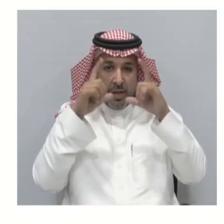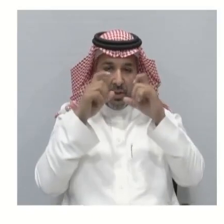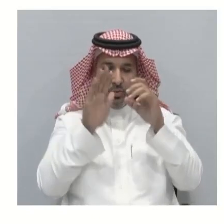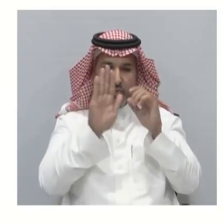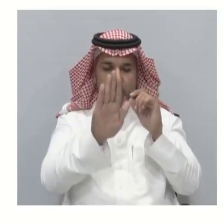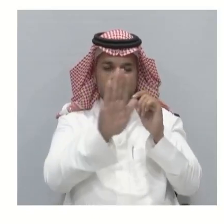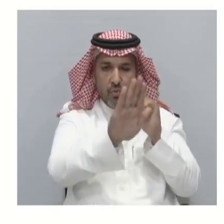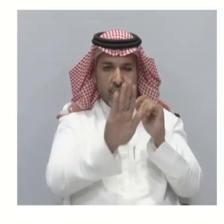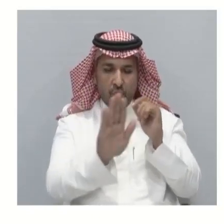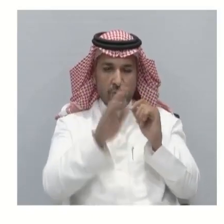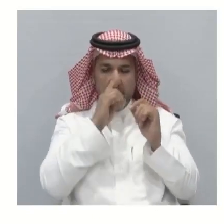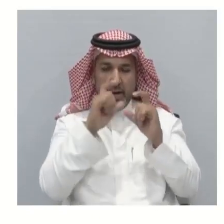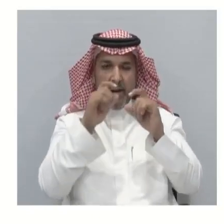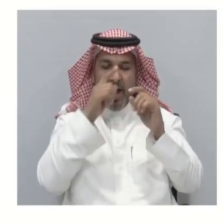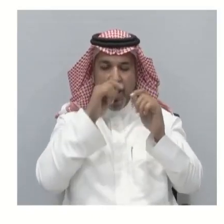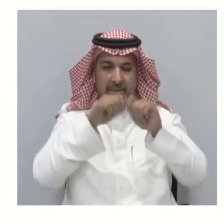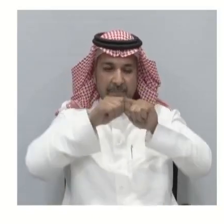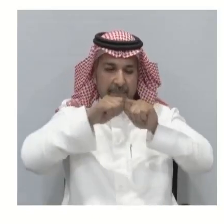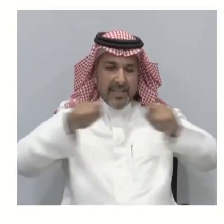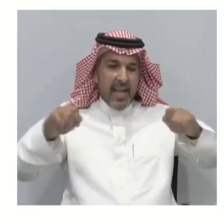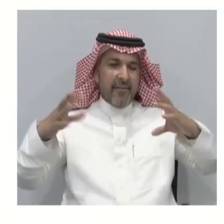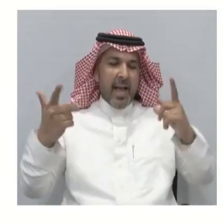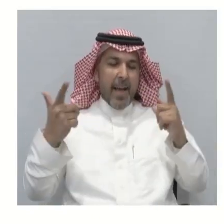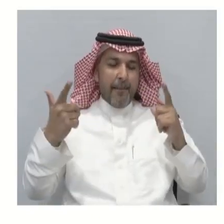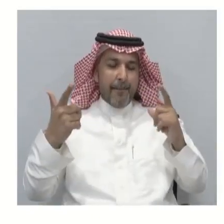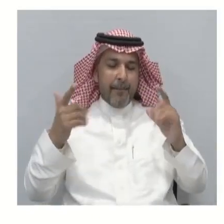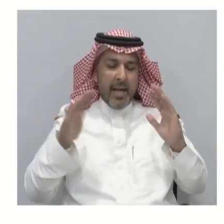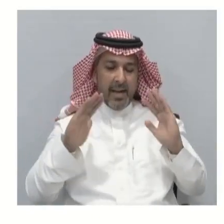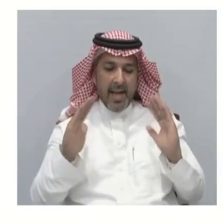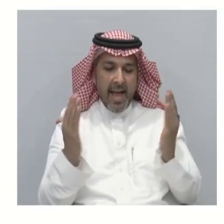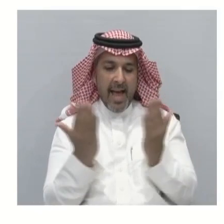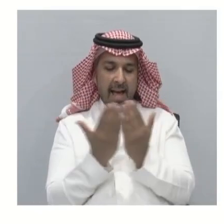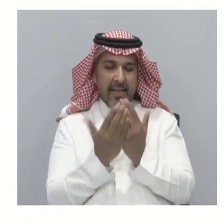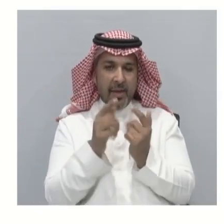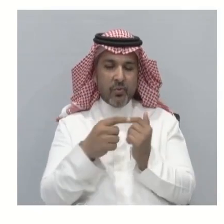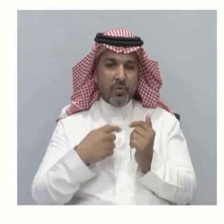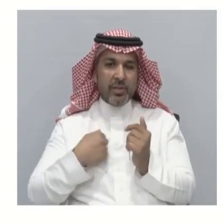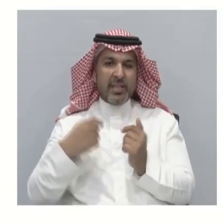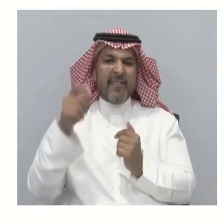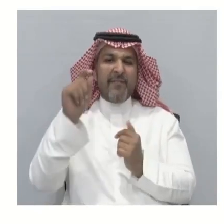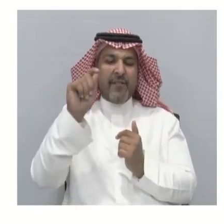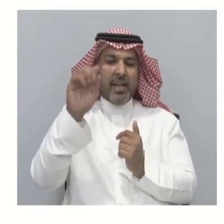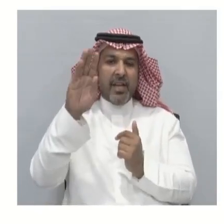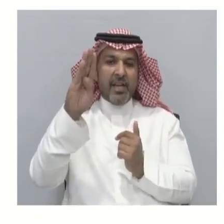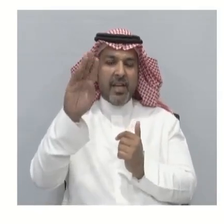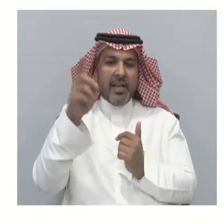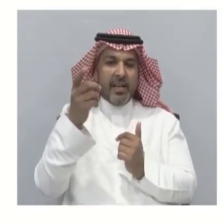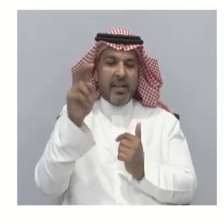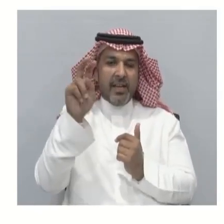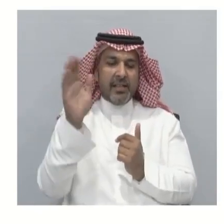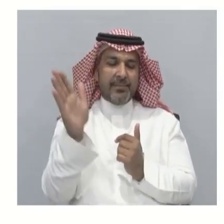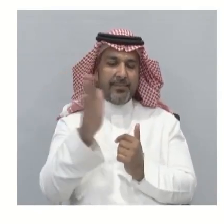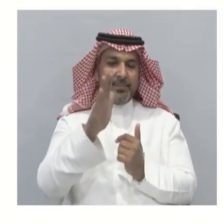يستعمل مصمم فكره فكره التثليث الوارده في فقره لماذا وذكرنا ان فكره التثليث هي